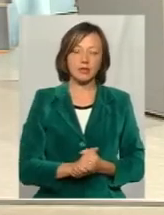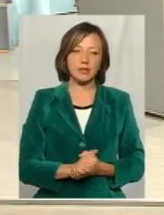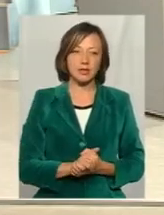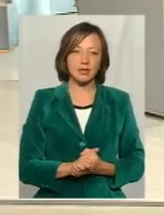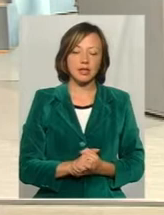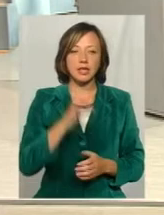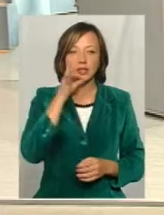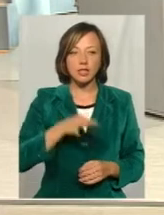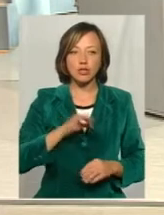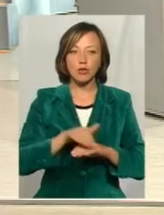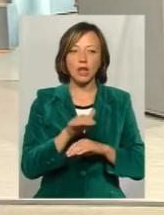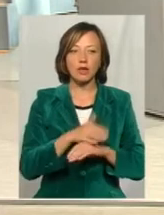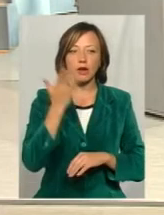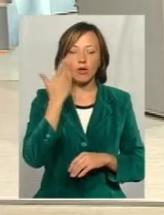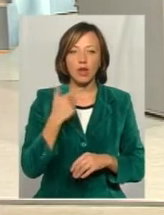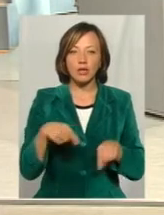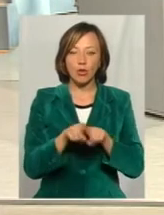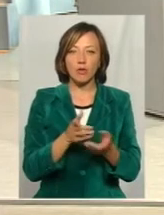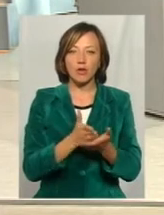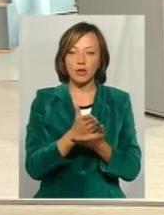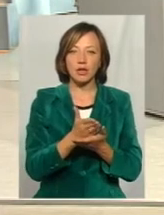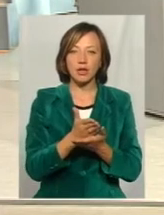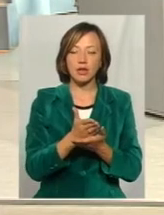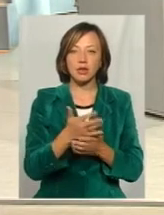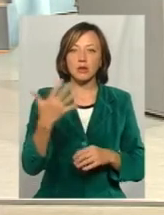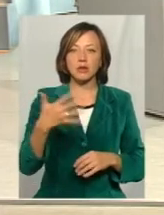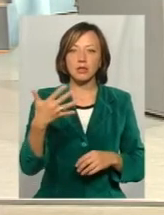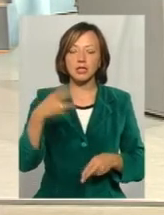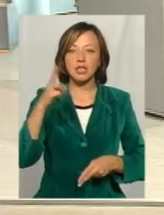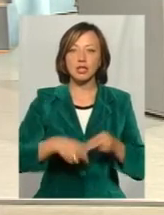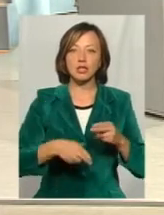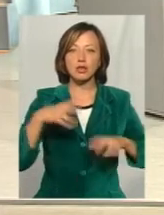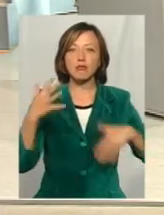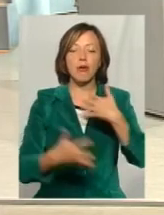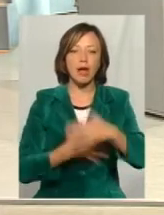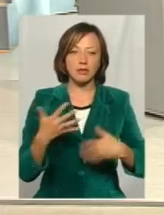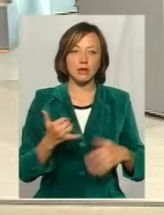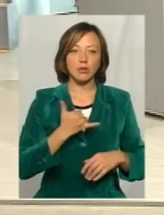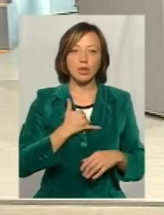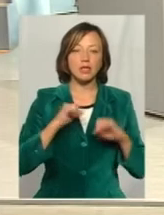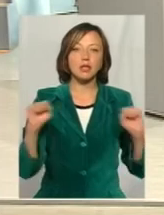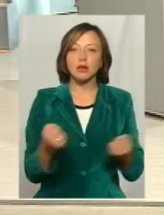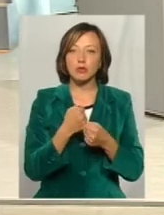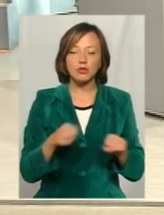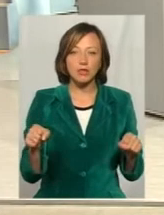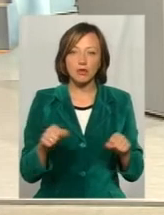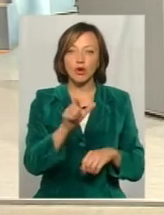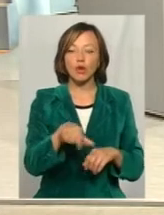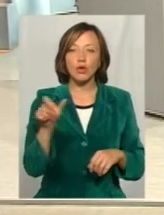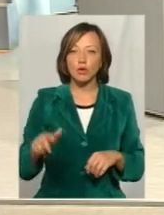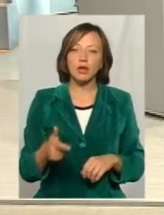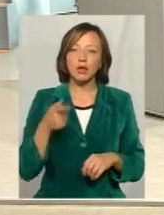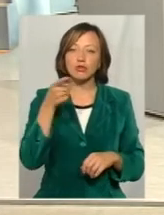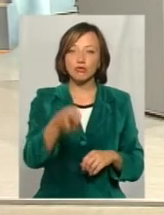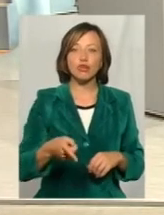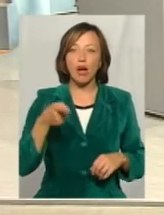запитуйте. Скажіть, будь ласка, а коли на такому маршруті, як цей час, закінчиться безлад? Нас неможливо це виїхати. Люди по півтори